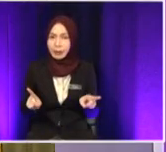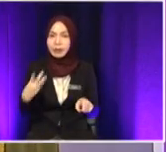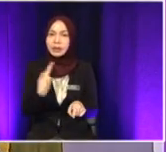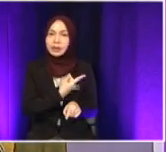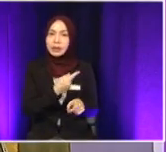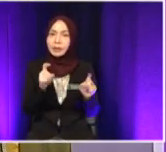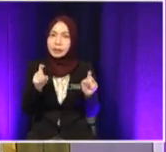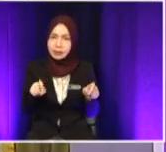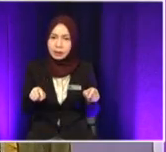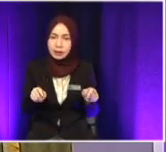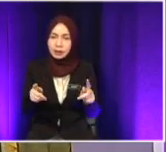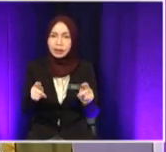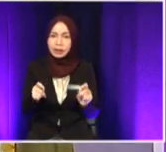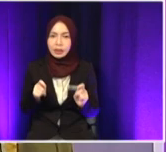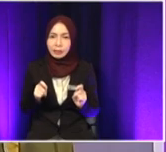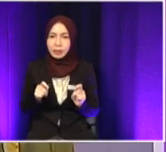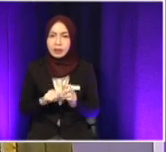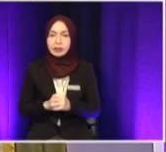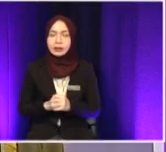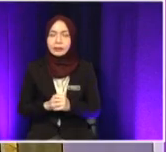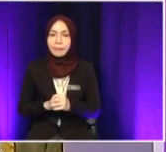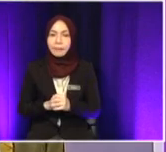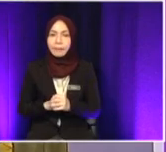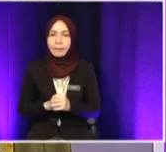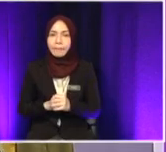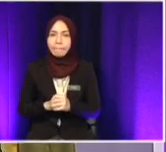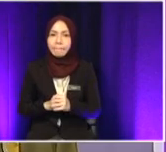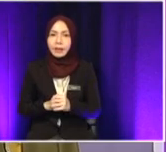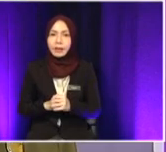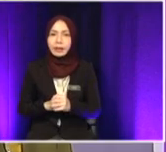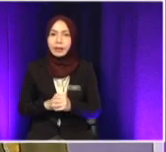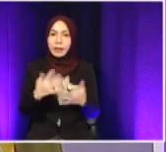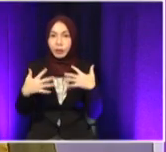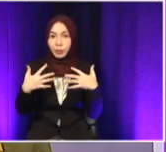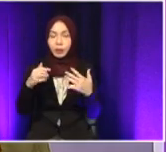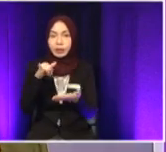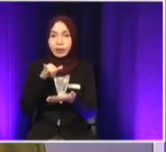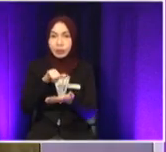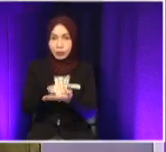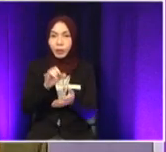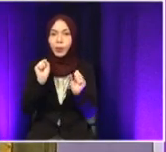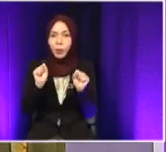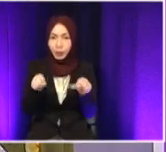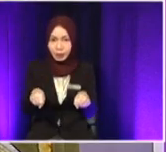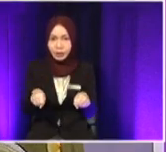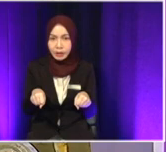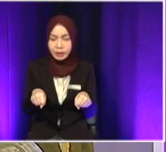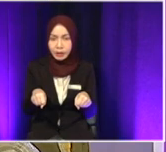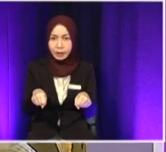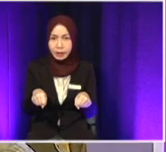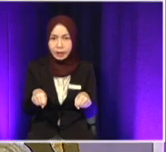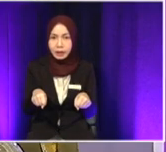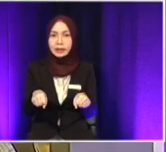apa tiada perkara yang boleh merusakkan atau menyalahi jadi hukumnya